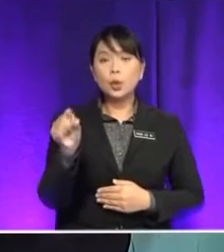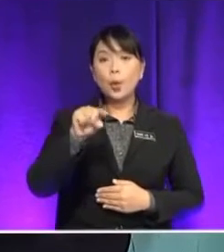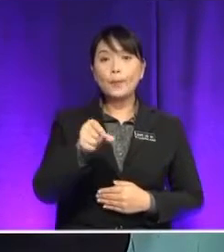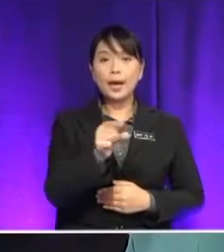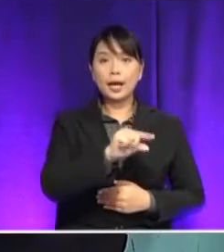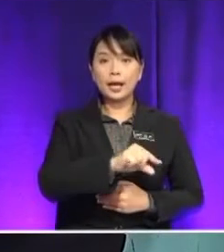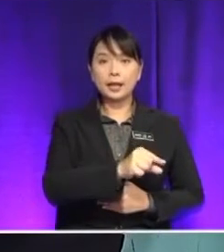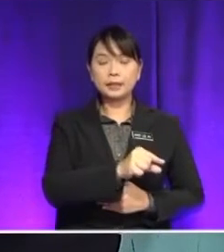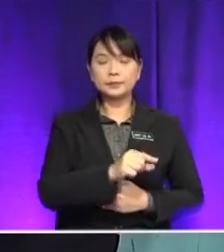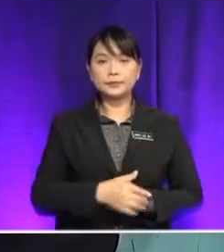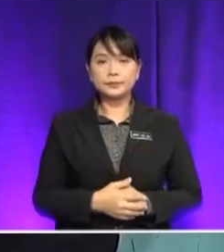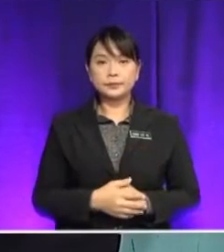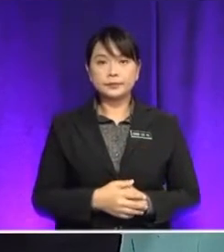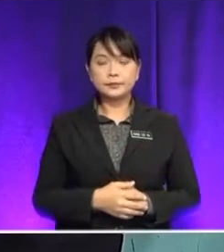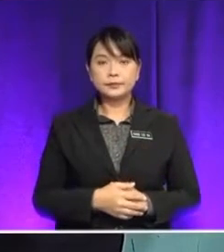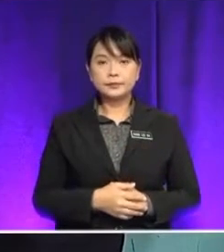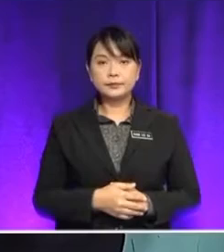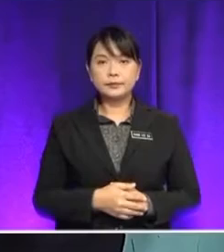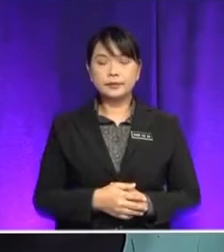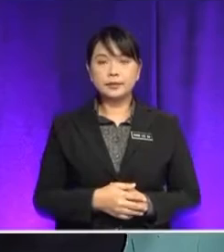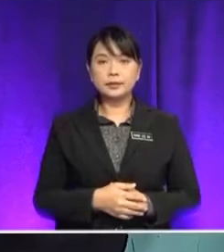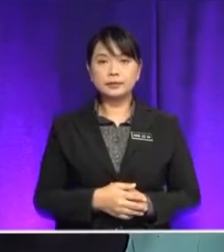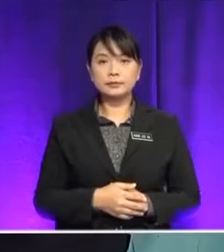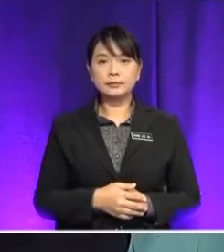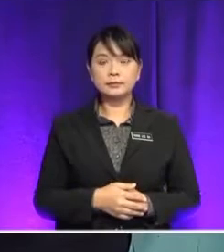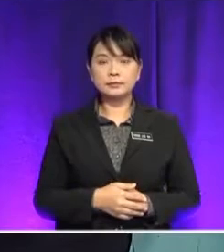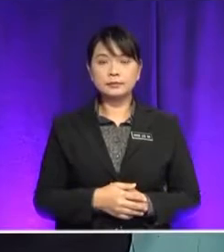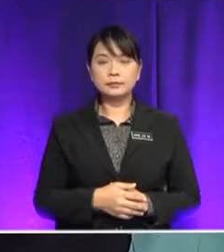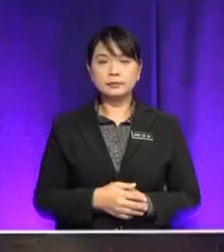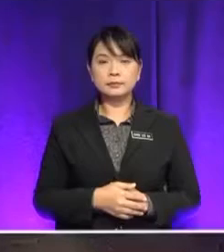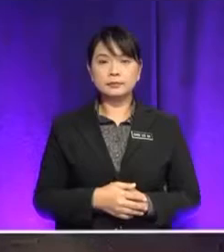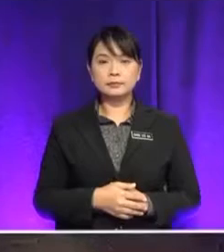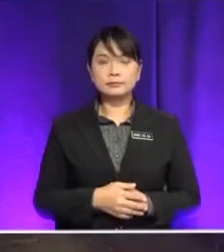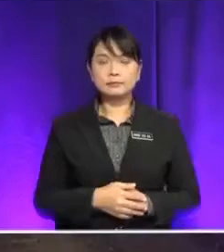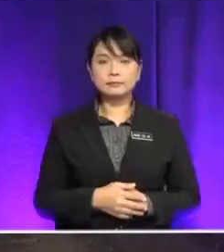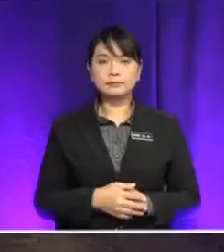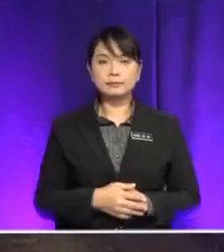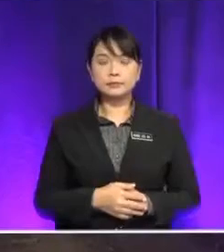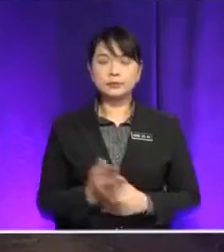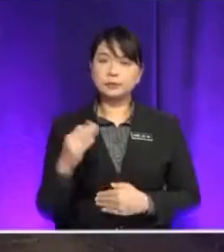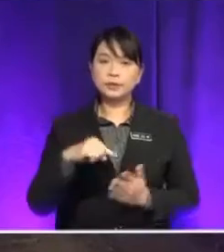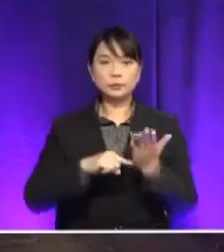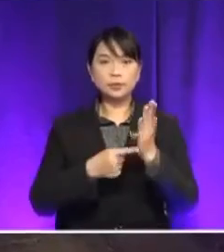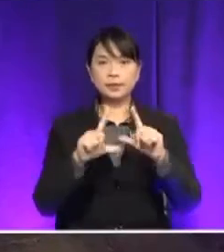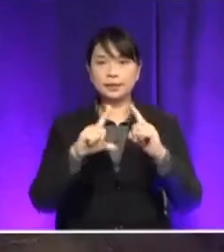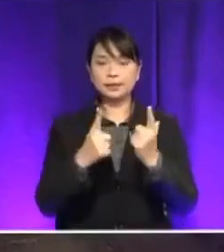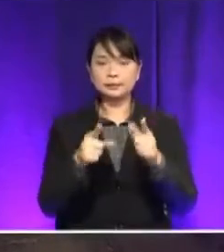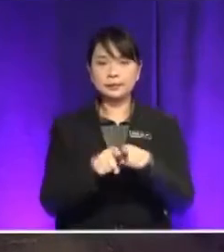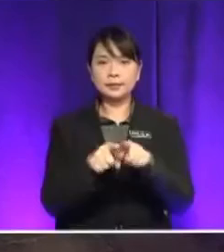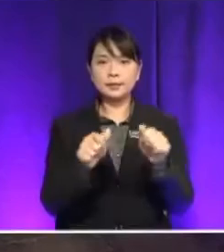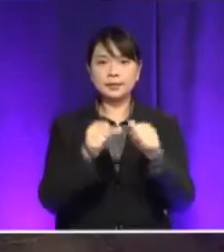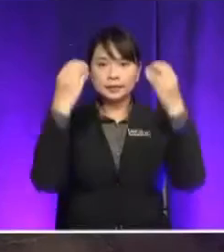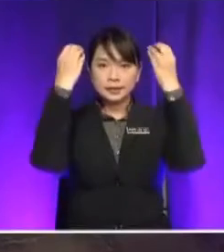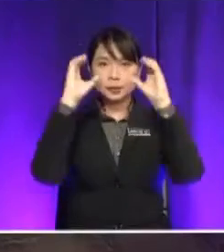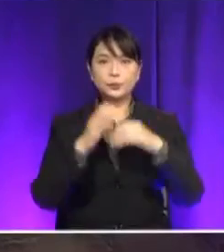bangkit akan belajar kali ini betul gitu aku main tanpa membuang masa Ayo kita mulai ikhlas bisa mengecek gold terus desain dengan